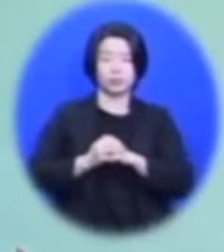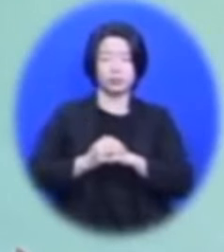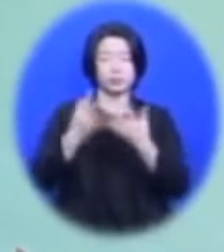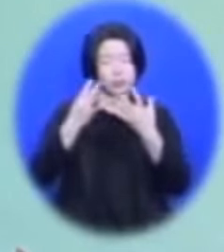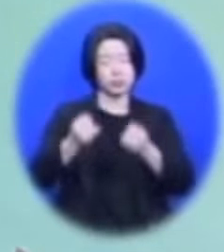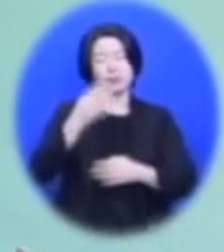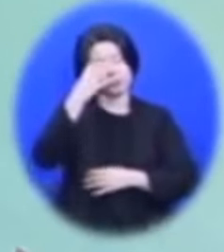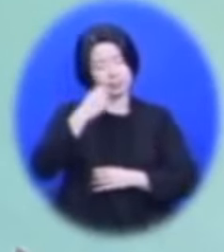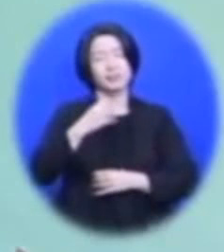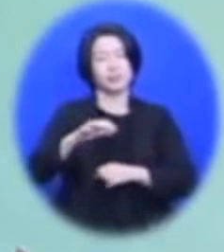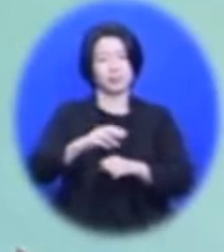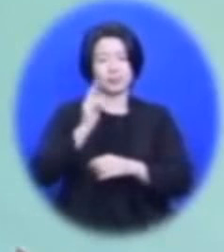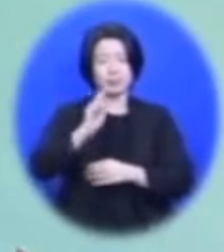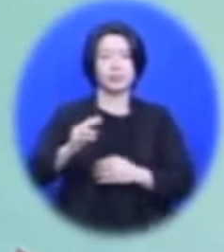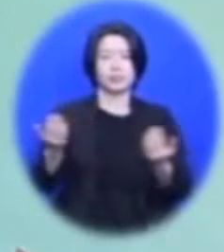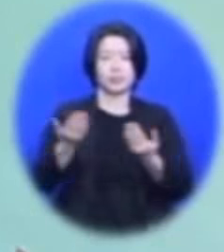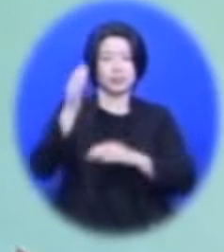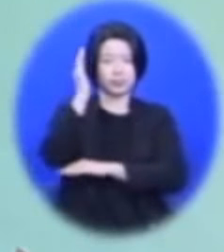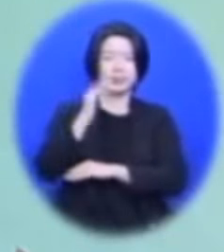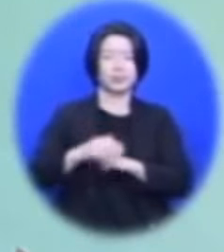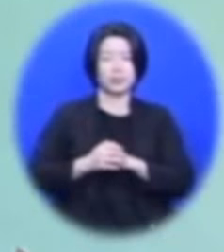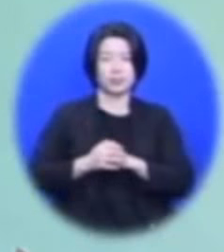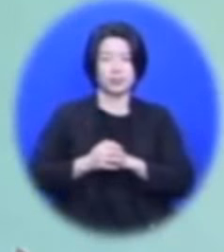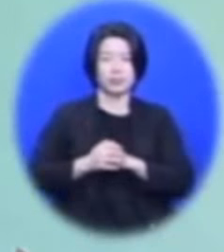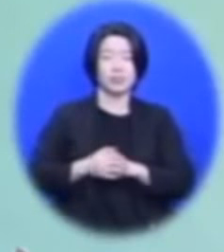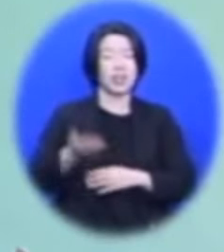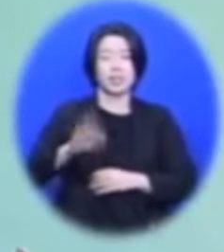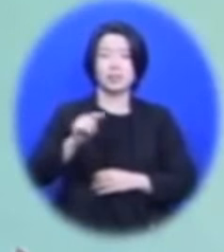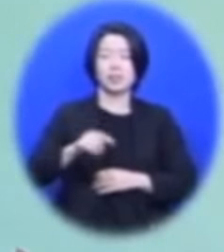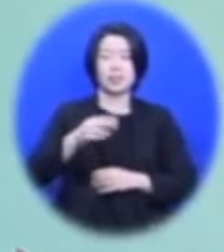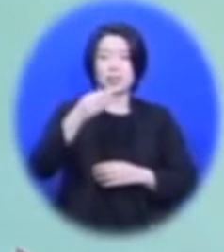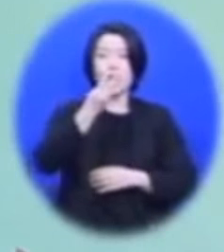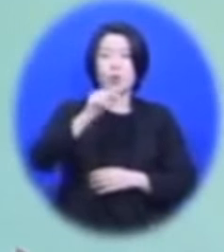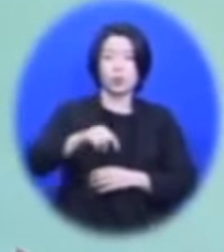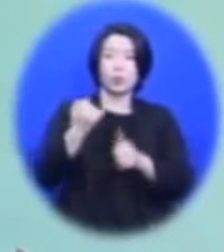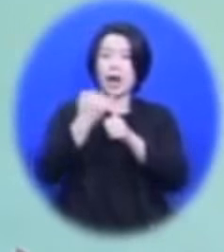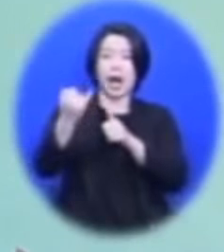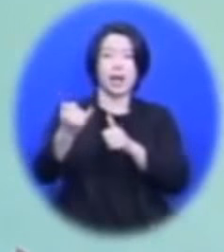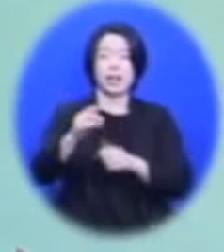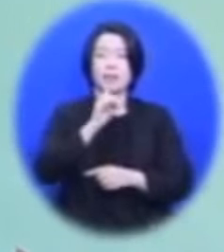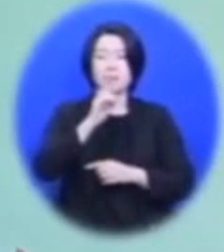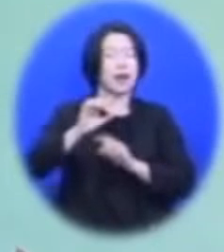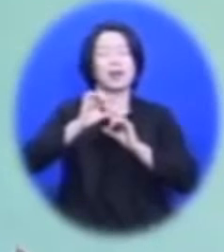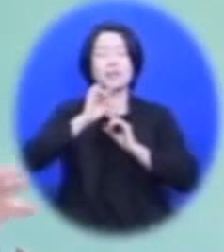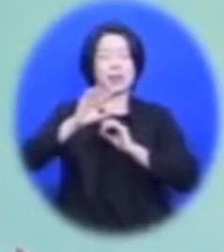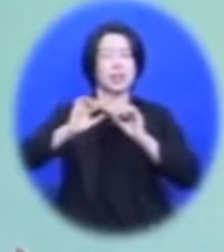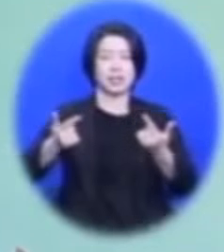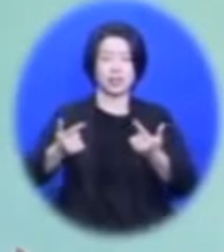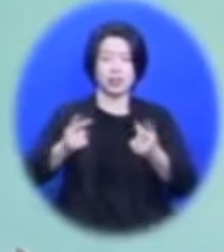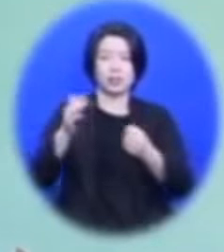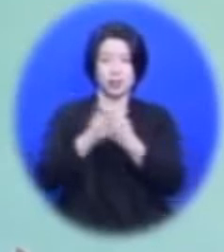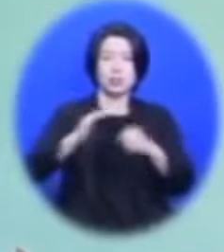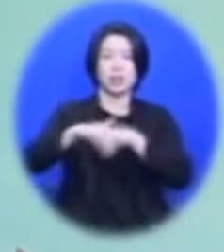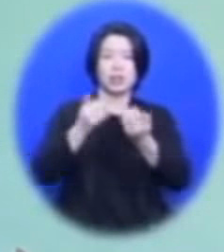얼마나 비참한 이야기입니까? 그러나 이건 롯의 아내 이야기만 아니기 때문에 성경에 기록해 둔